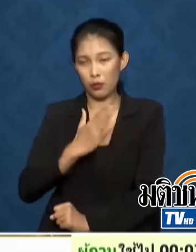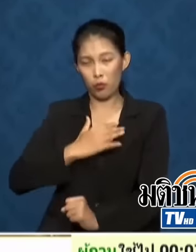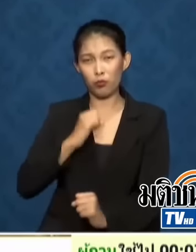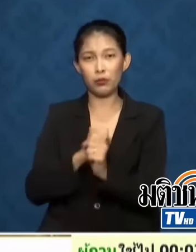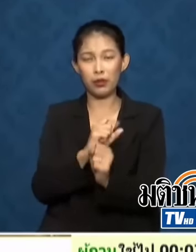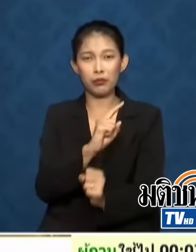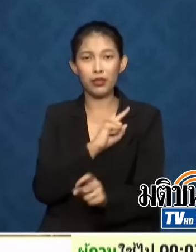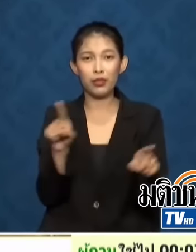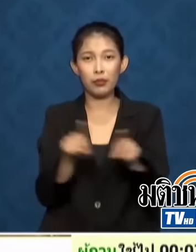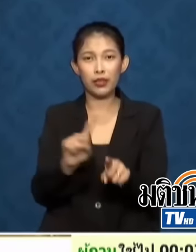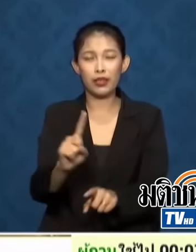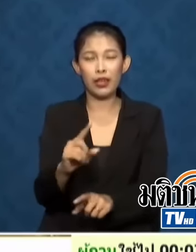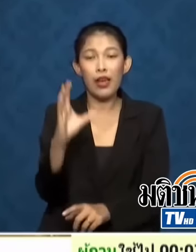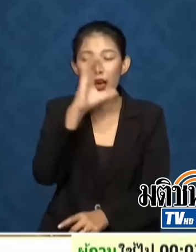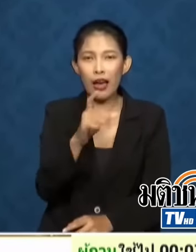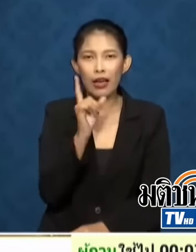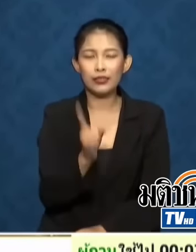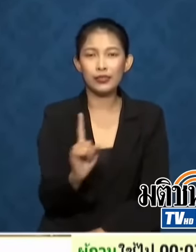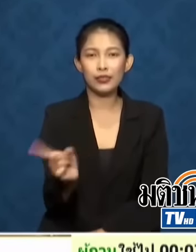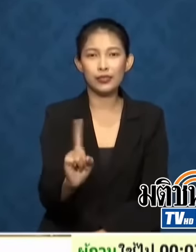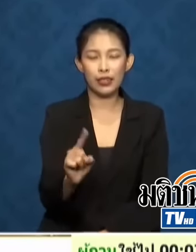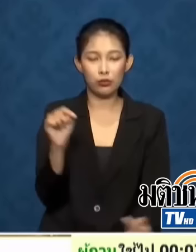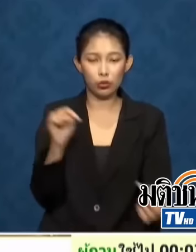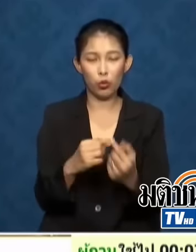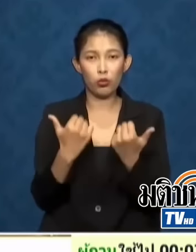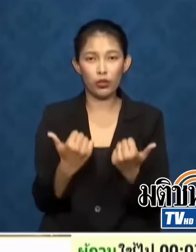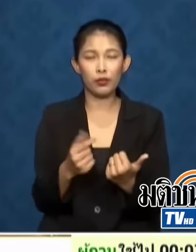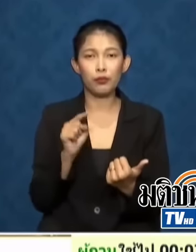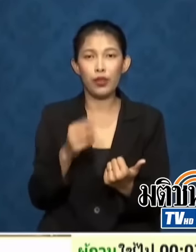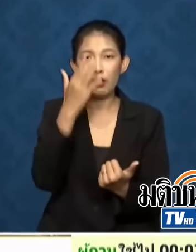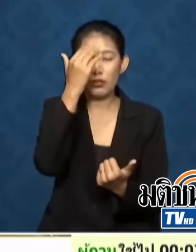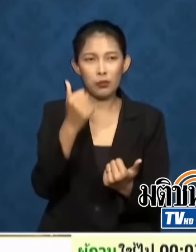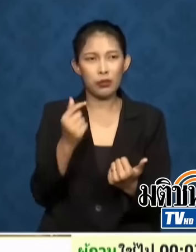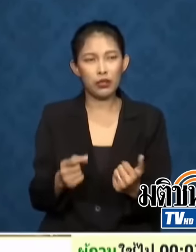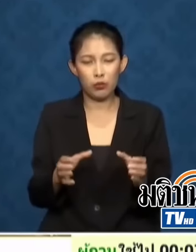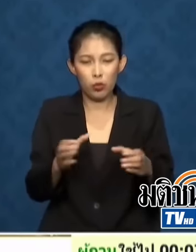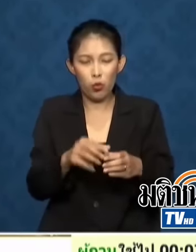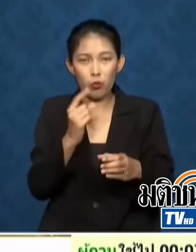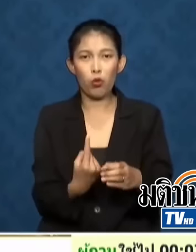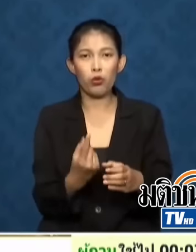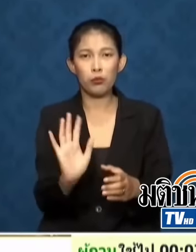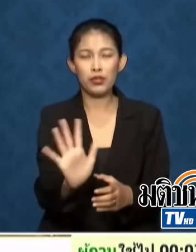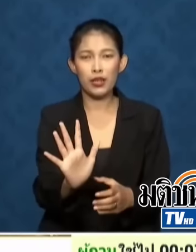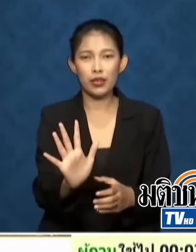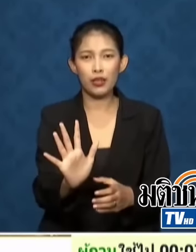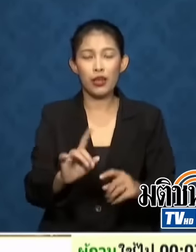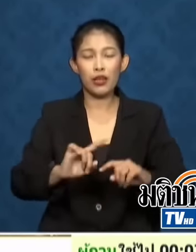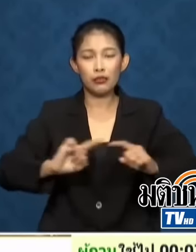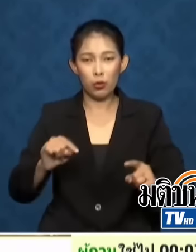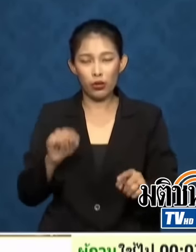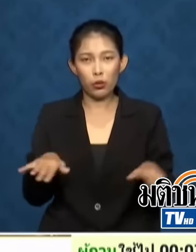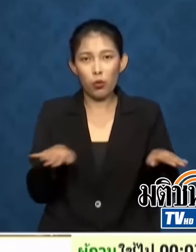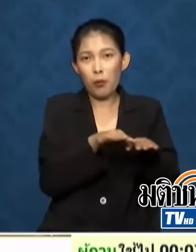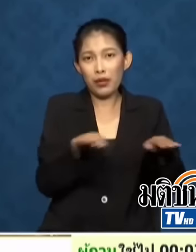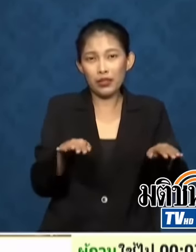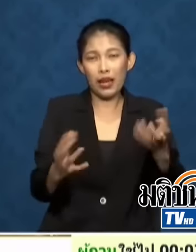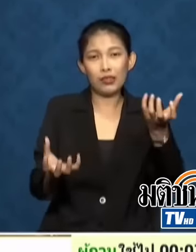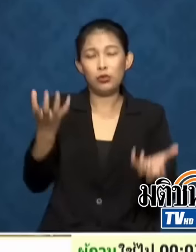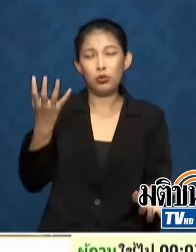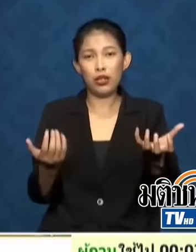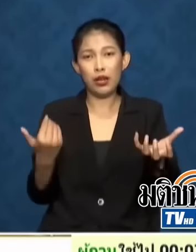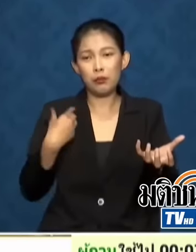ที่ในการที่จะแสวงหาข้อเท็จจริงในเรื่องนี้เพราะเรื่องนี้ไม่ใช่เรื่องตัวบุคคลครับมันเป็นเรื่องของมาตรฐานยุติธรรม